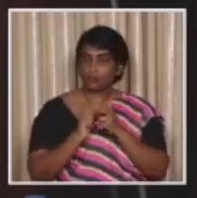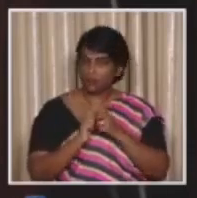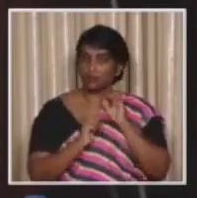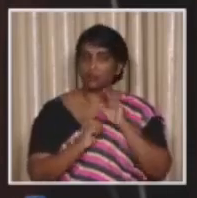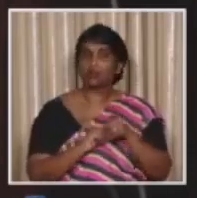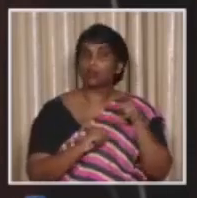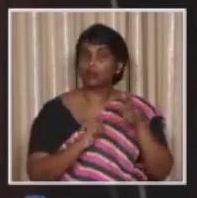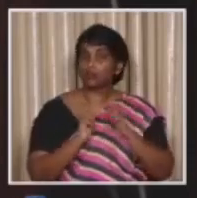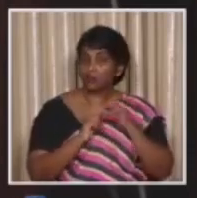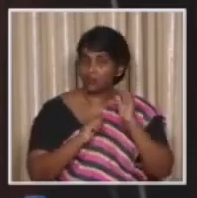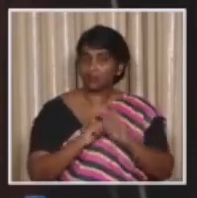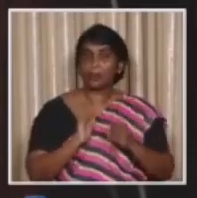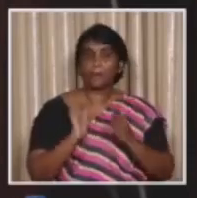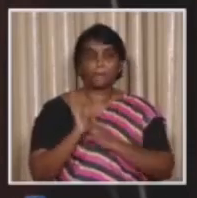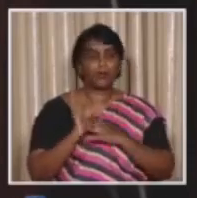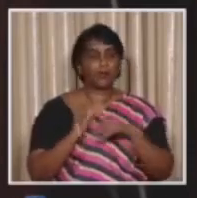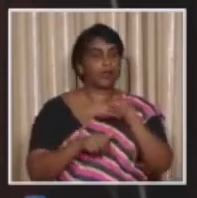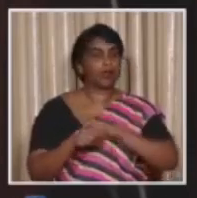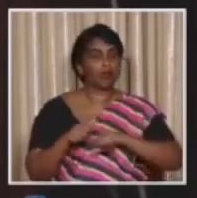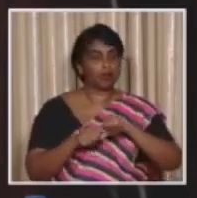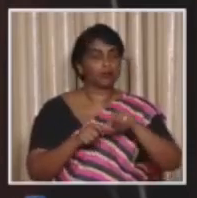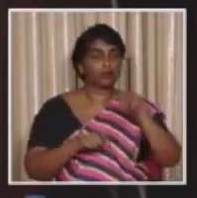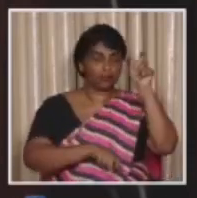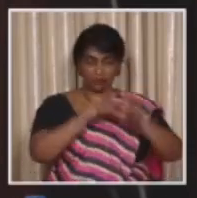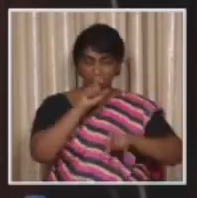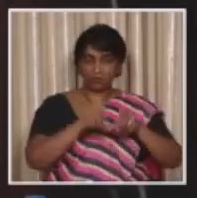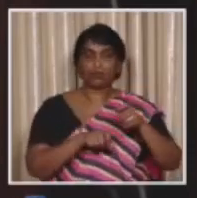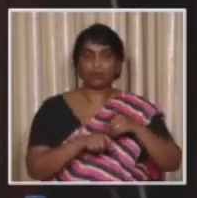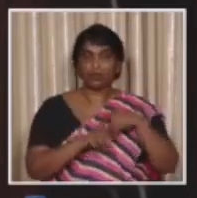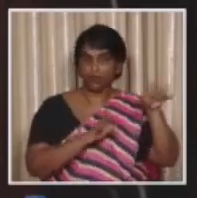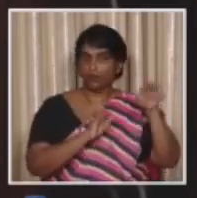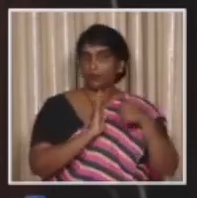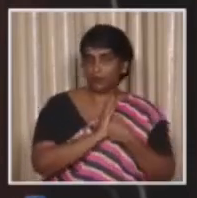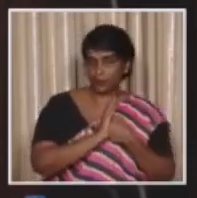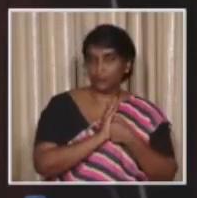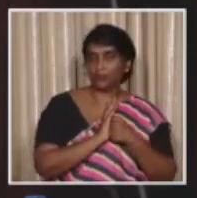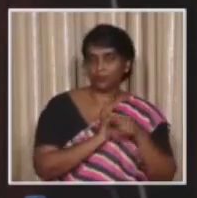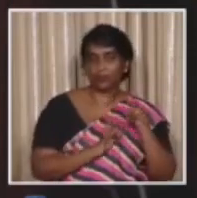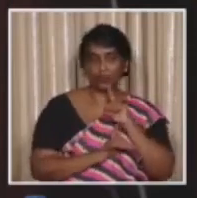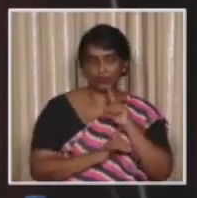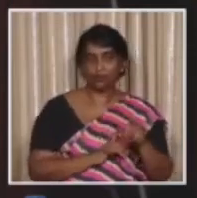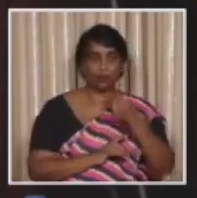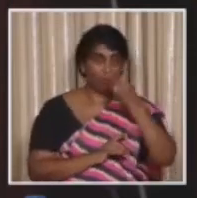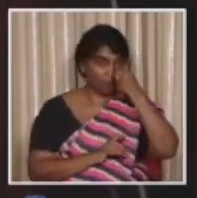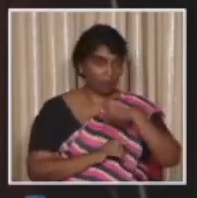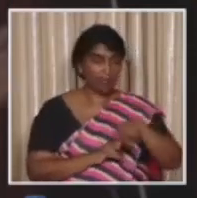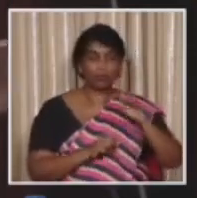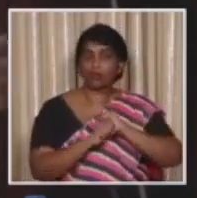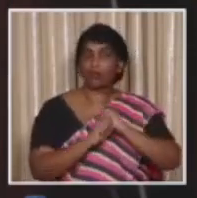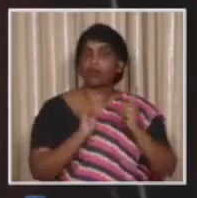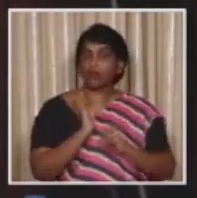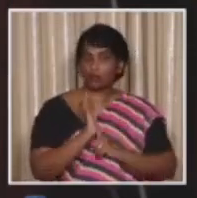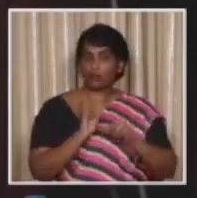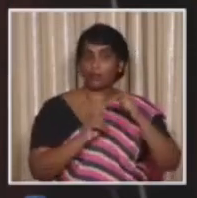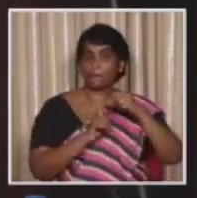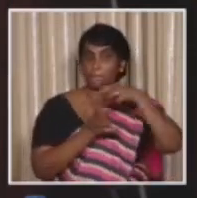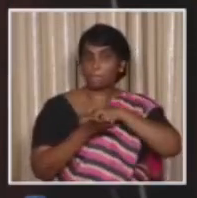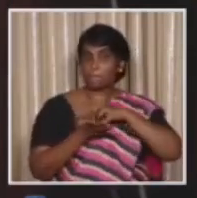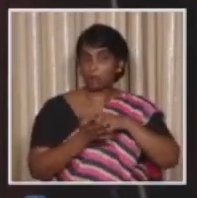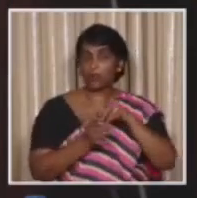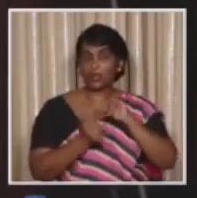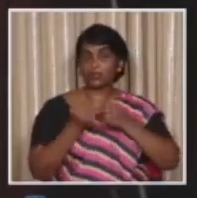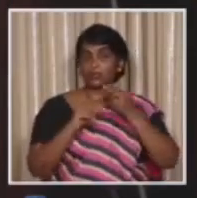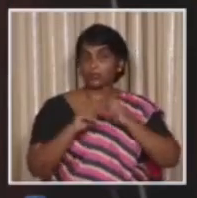ඒ සිදුවීම සිද්ධ වෙනකොට මේ ආයතනයේ ඒ සේවකයන් මම ඔවුන්ට ගරු කරනවා විශේෂයෙන්ම ඒ මාතර සහ ගාල්ල ඒ ප්‍රාදේශීය කාර්යාලවල ඉන්න